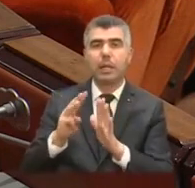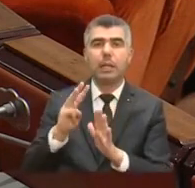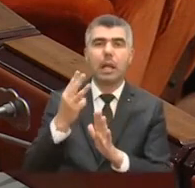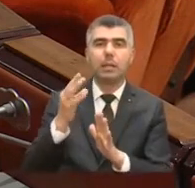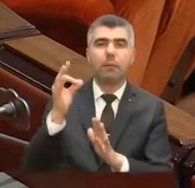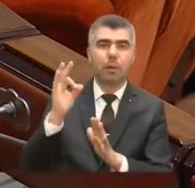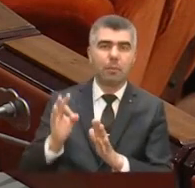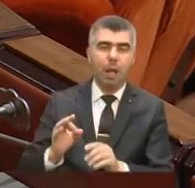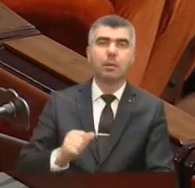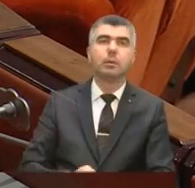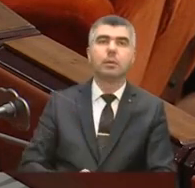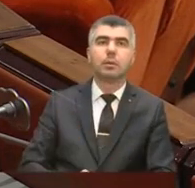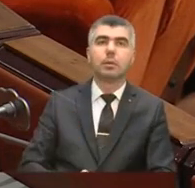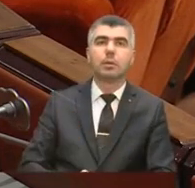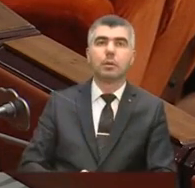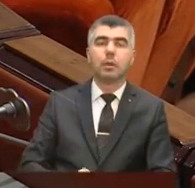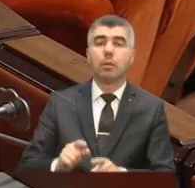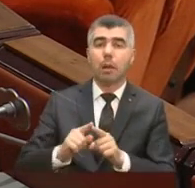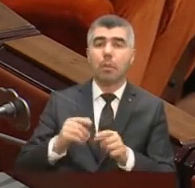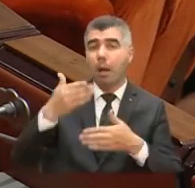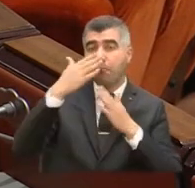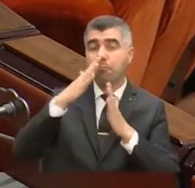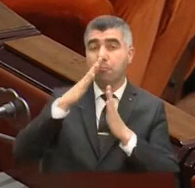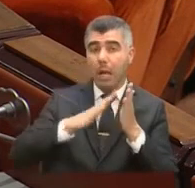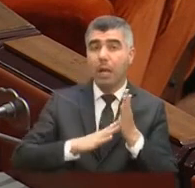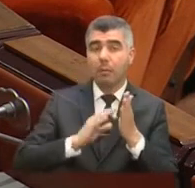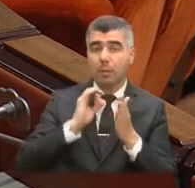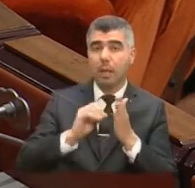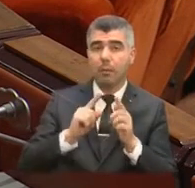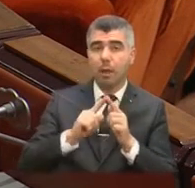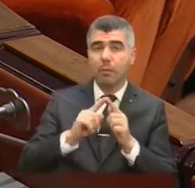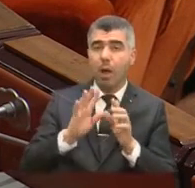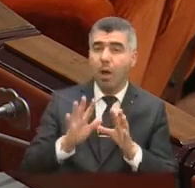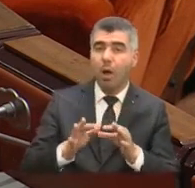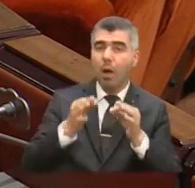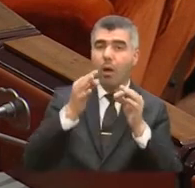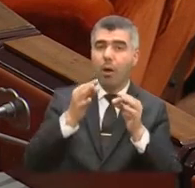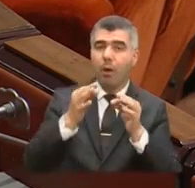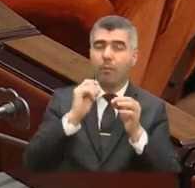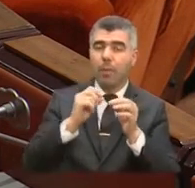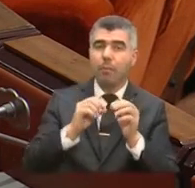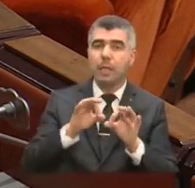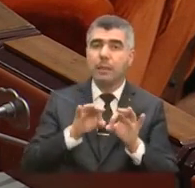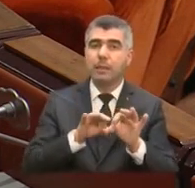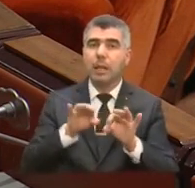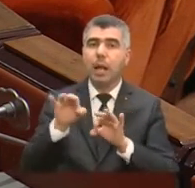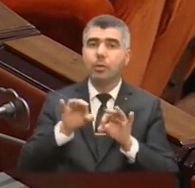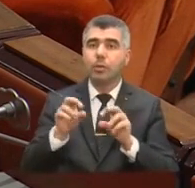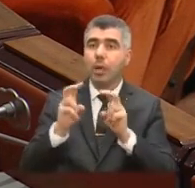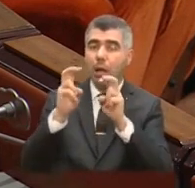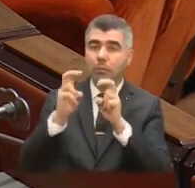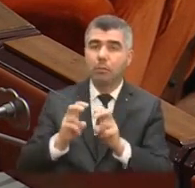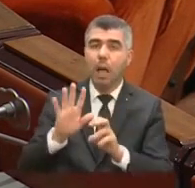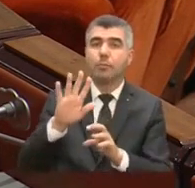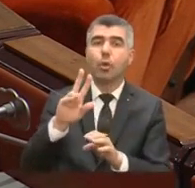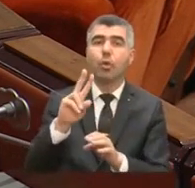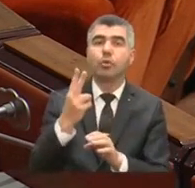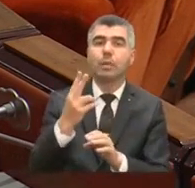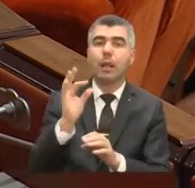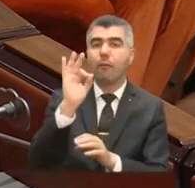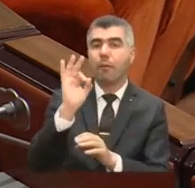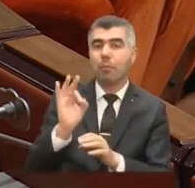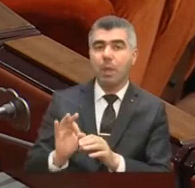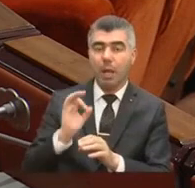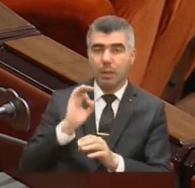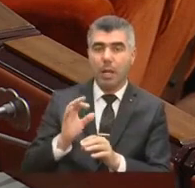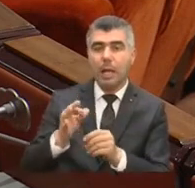7.3%. بالرغم من أن بلادنا لم تحقق الهدف المرحلي المسطر لهذه الاستراتيجية وهو الانخفاض ب 25%،